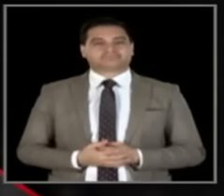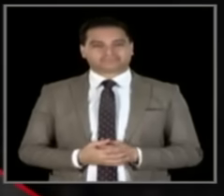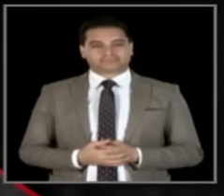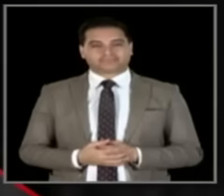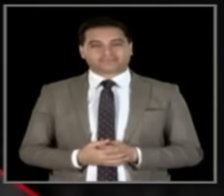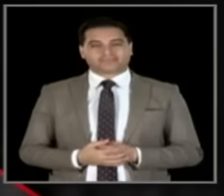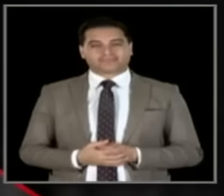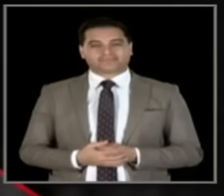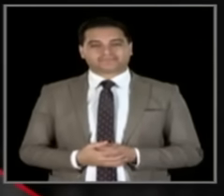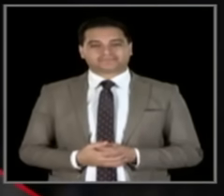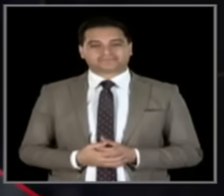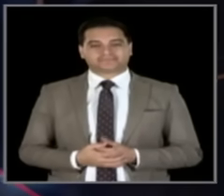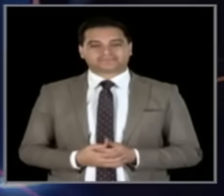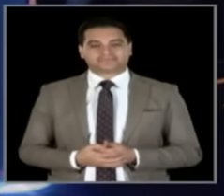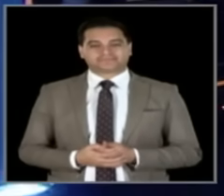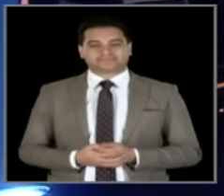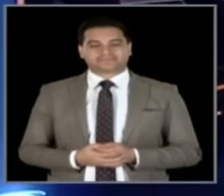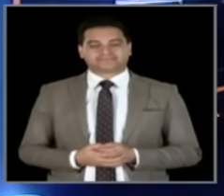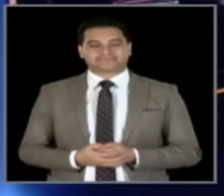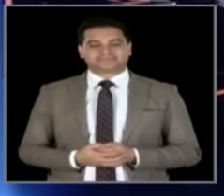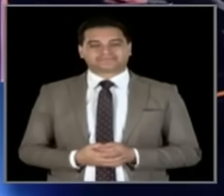عجلة الحظ.